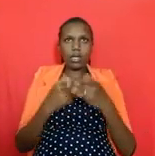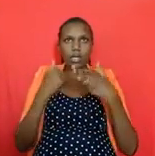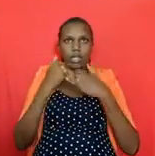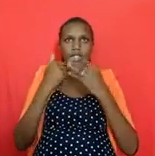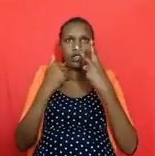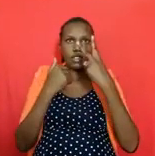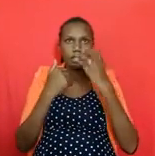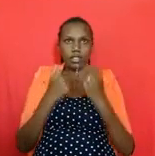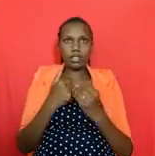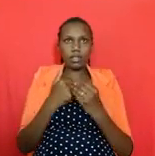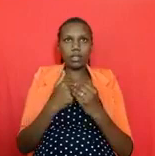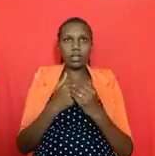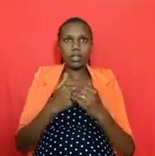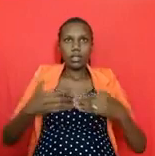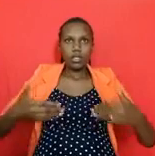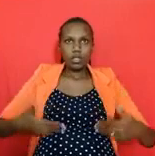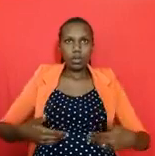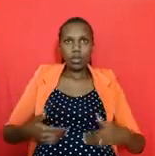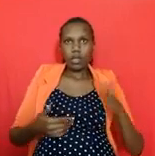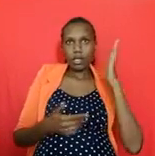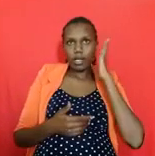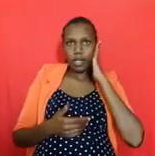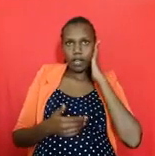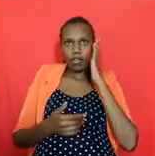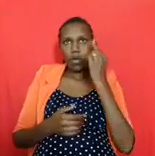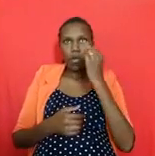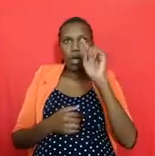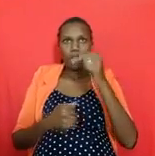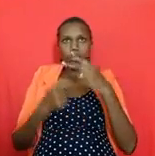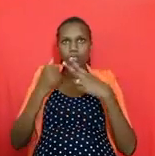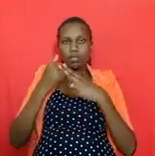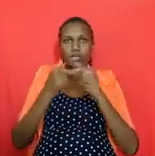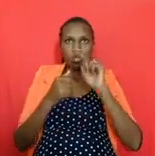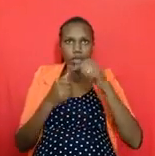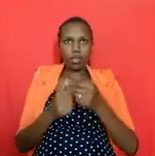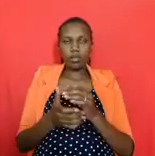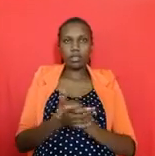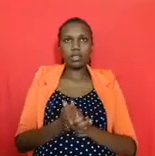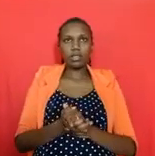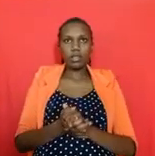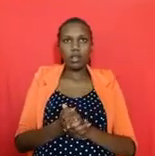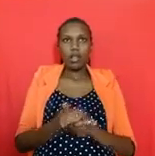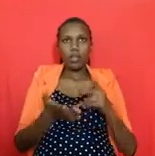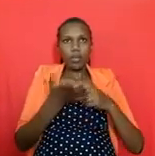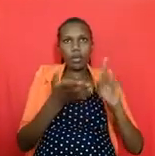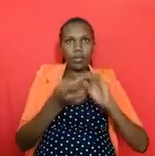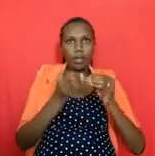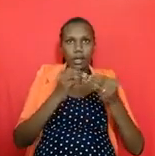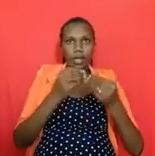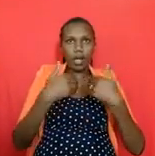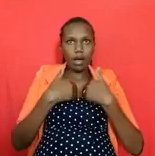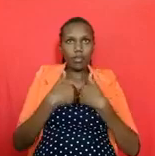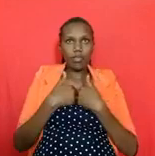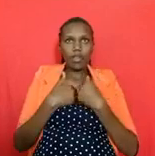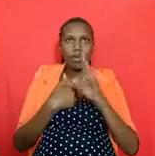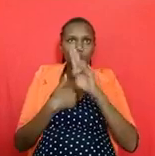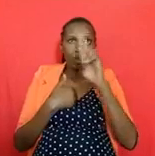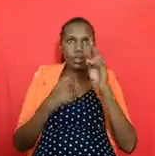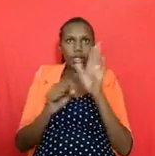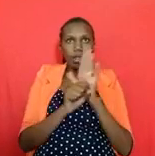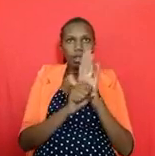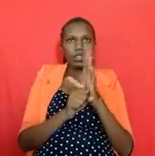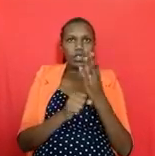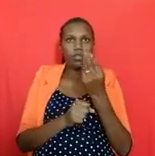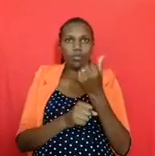363 youth teens and deaf service ngiri 172 pay bill tondu mwaka ucio ni turakirutire